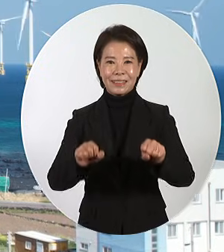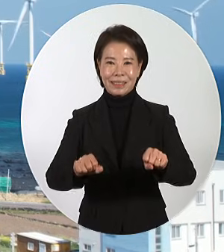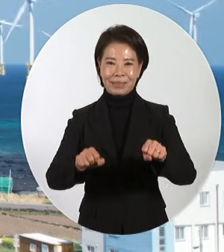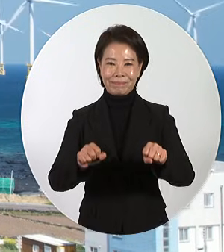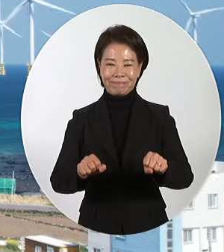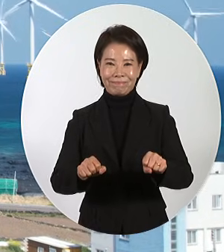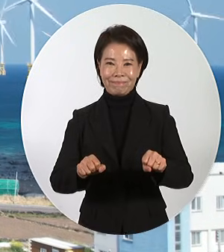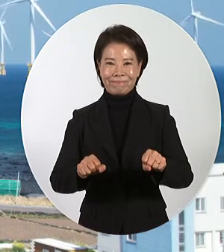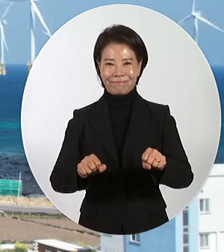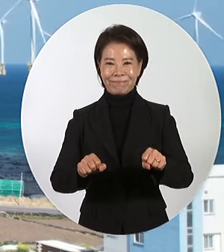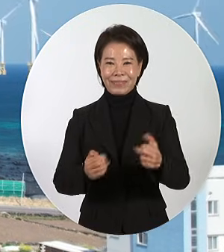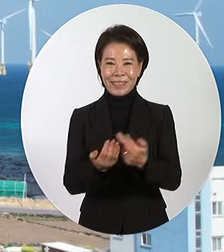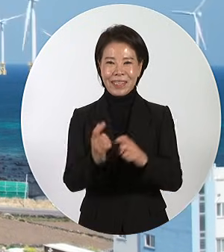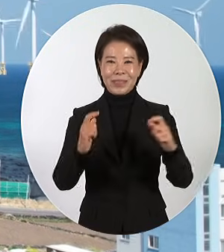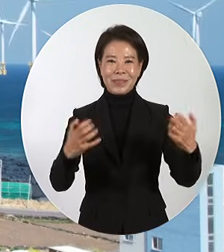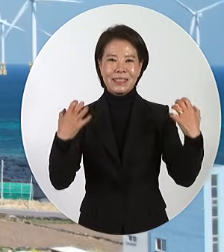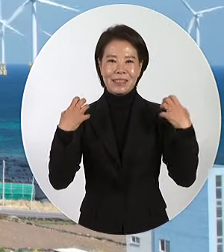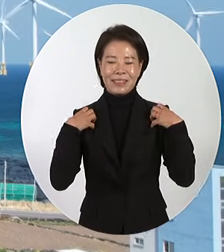안녕하세요.